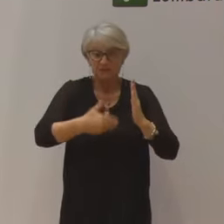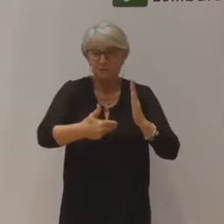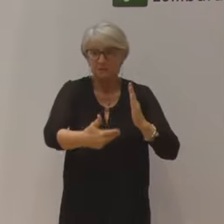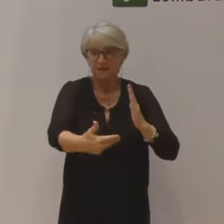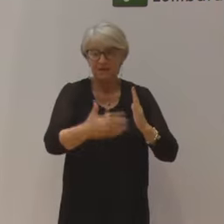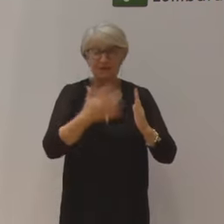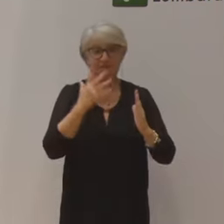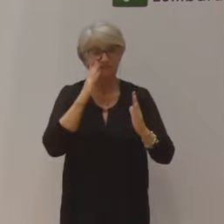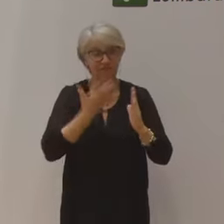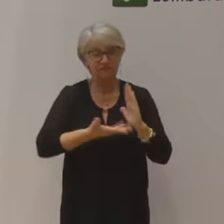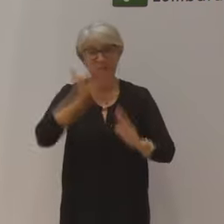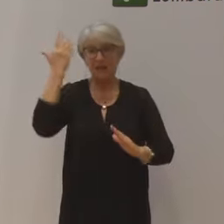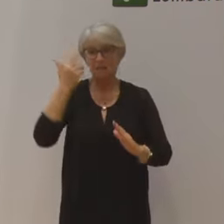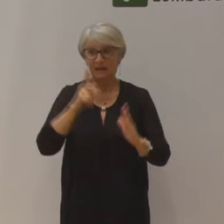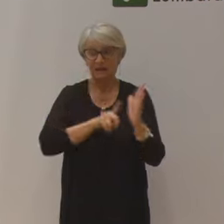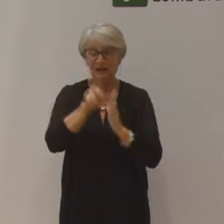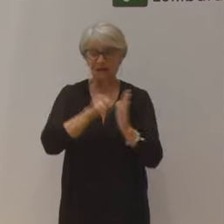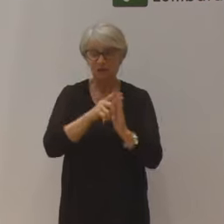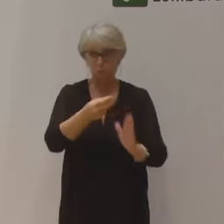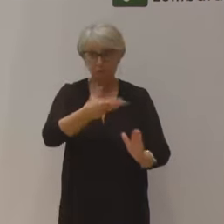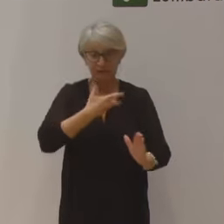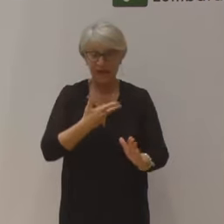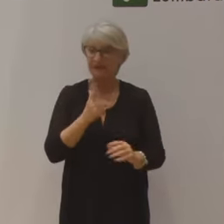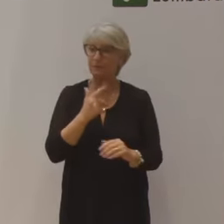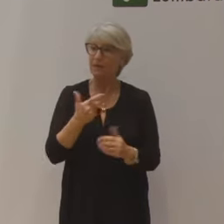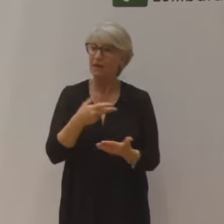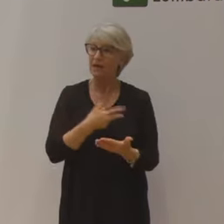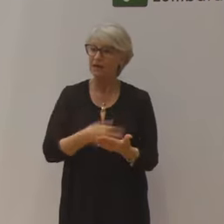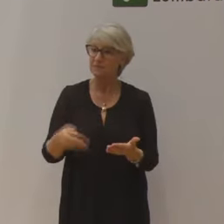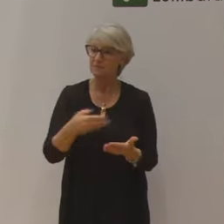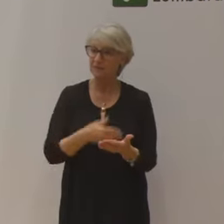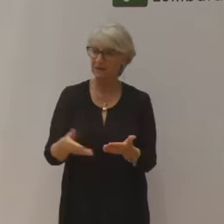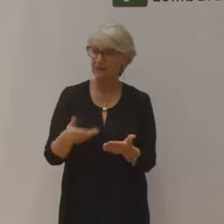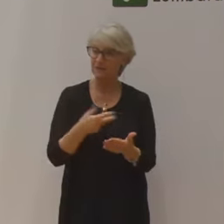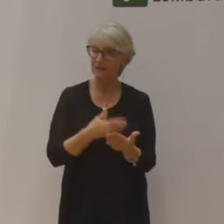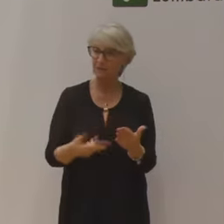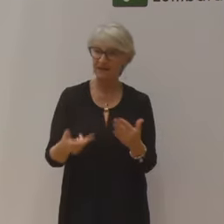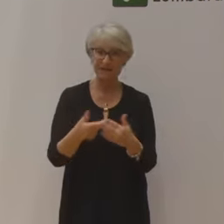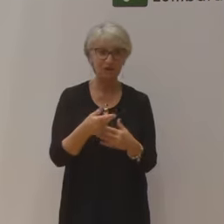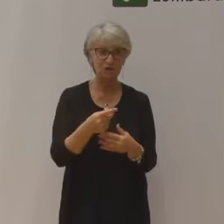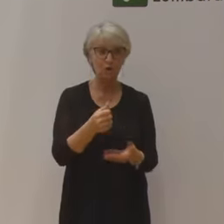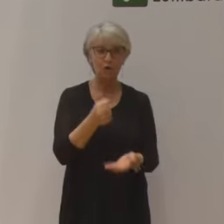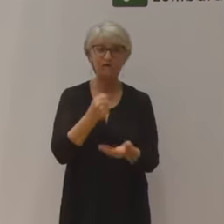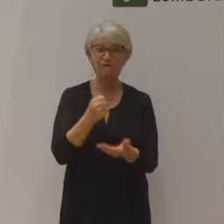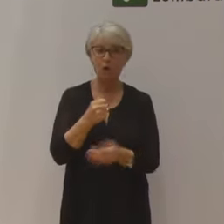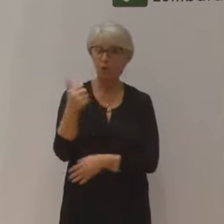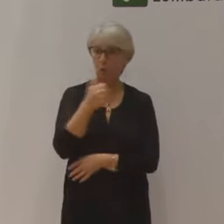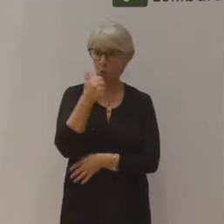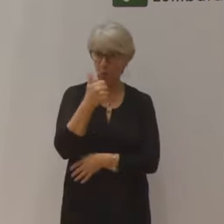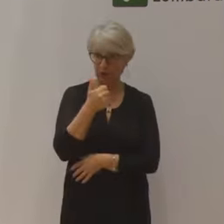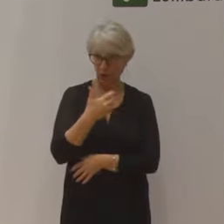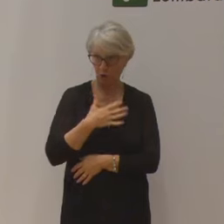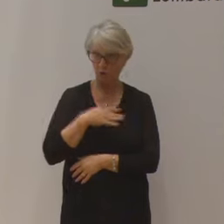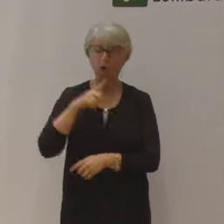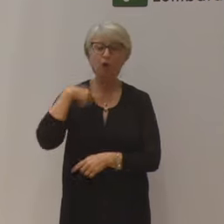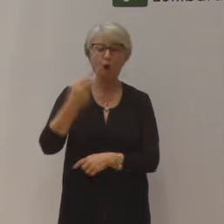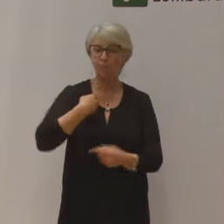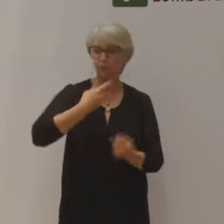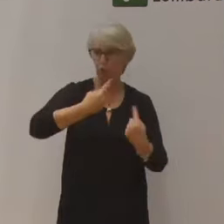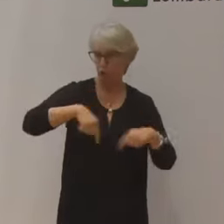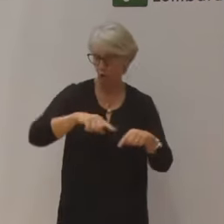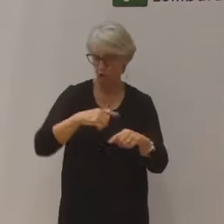vedere i primi risultati, che è quello della sperimentazione del Fondo Unico Dopo di Noi. È un percorso che stiamo sviluppando anche questo all'interno di un